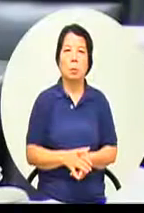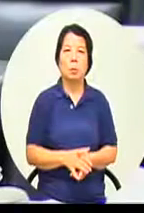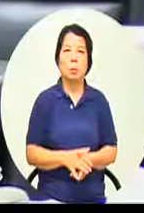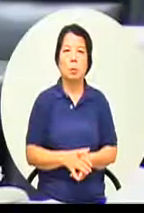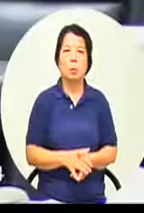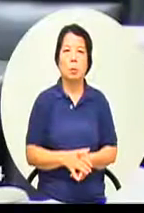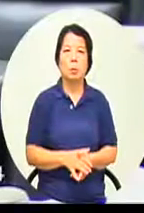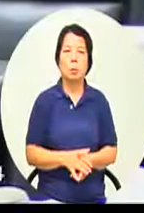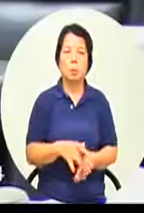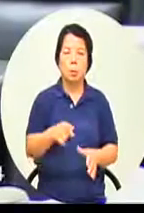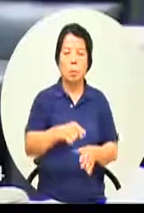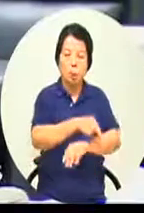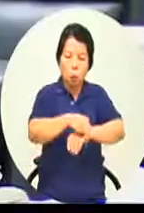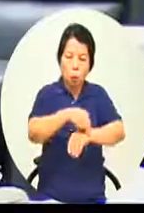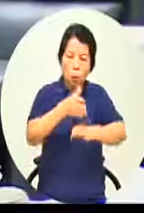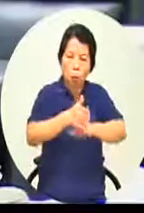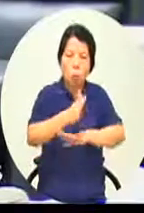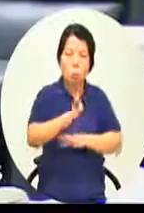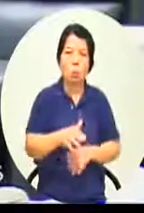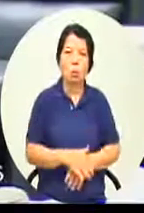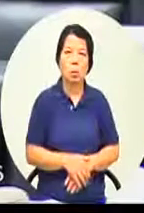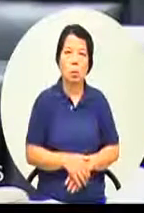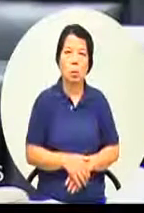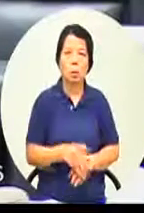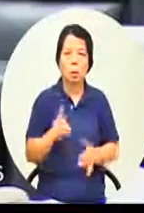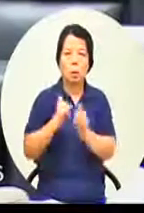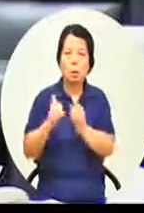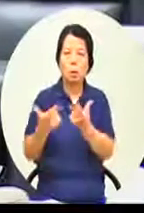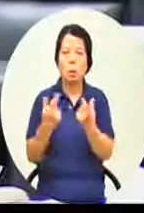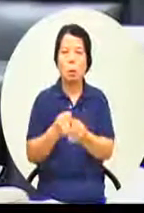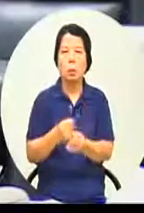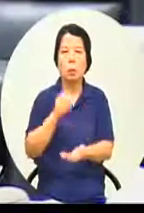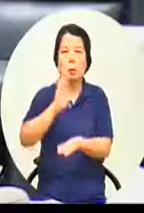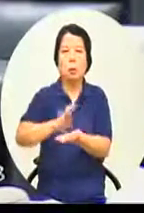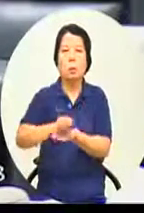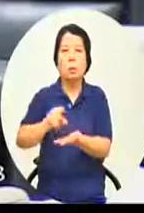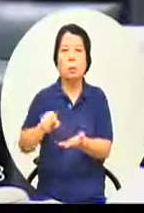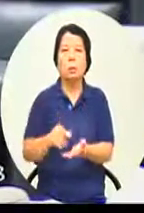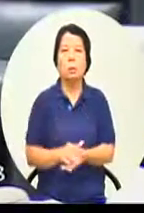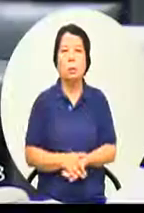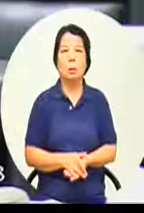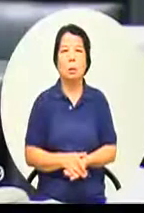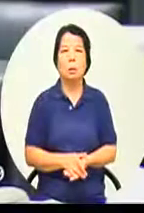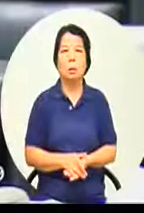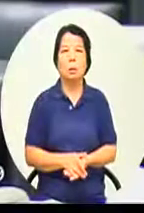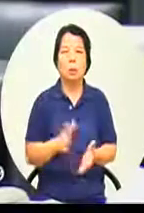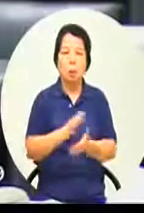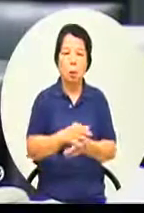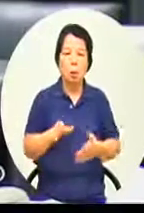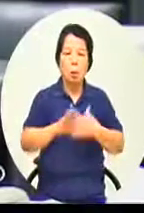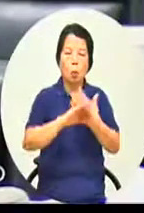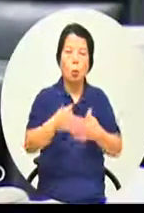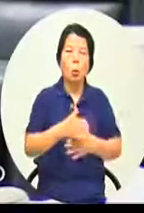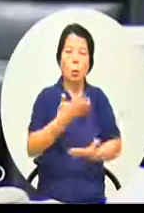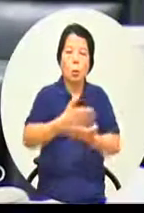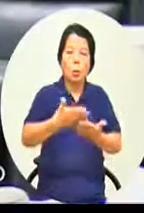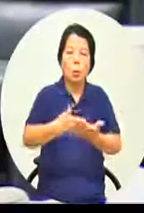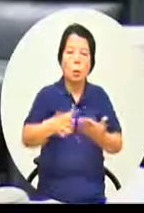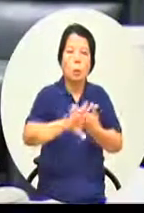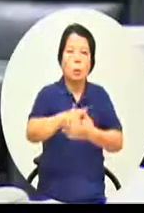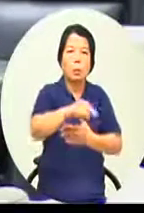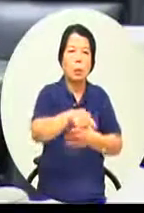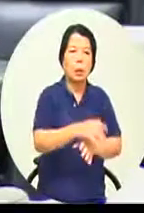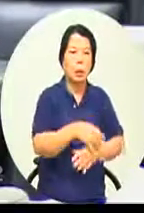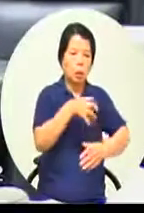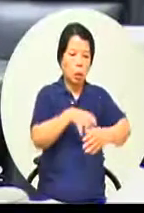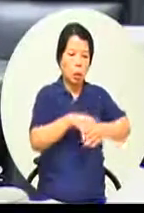前我们会跟他说你们有画，你们是画这样，可是老百姓停还是停这样，为什么？因为您停违的嘛，靠啊，里面够空干呐，啊，所以